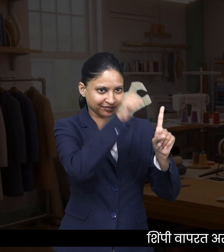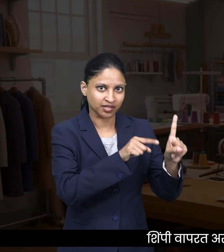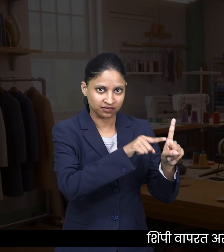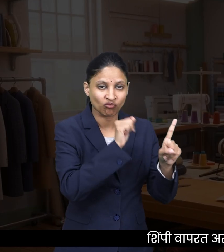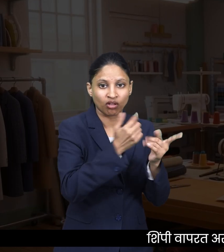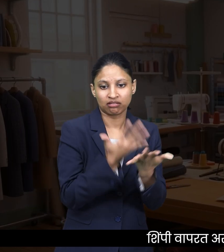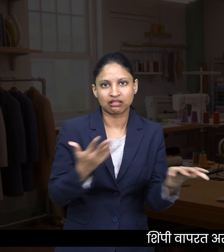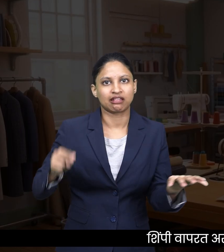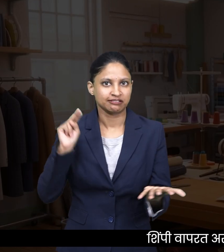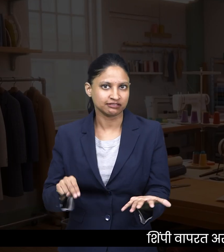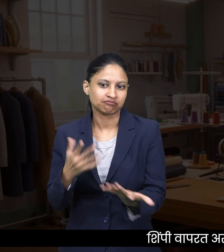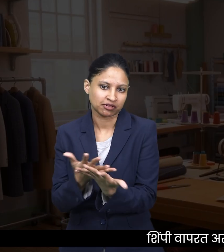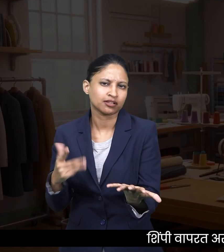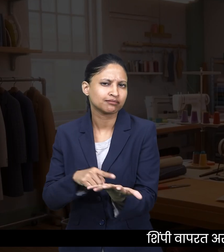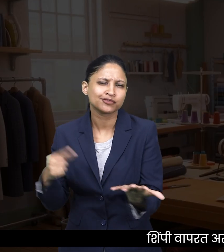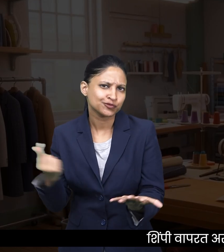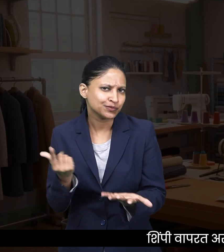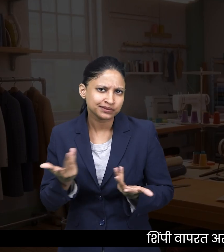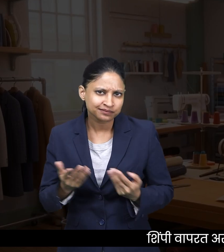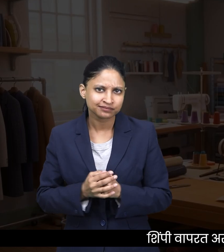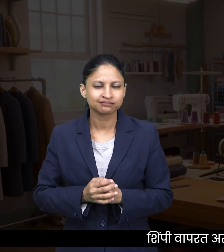शिंपी वापरत असलेली साधने अशी आहेत: